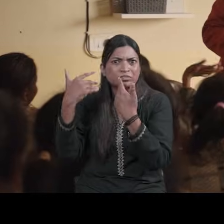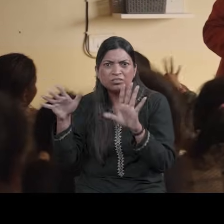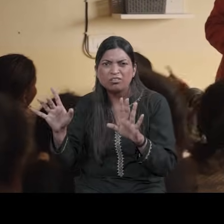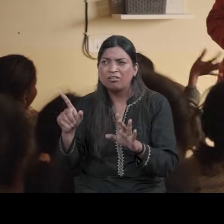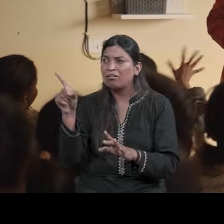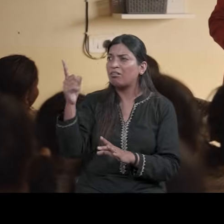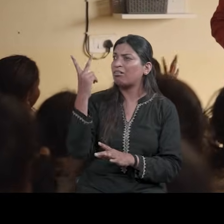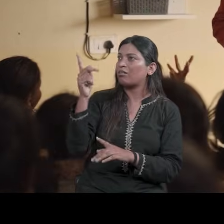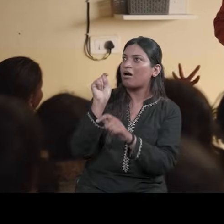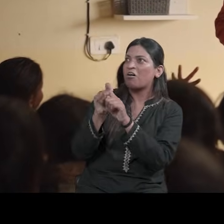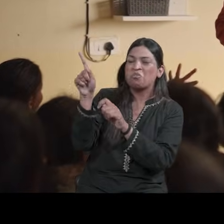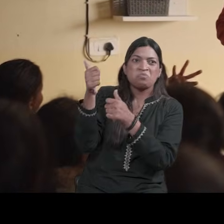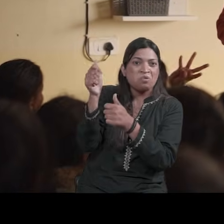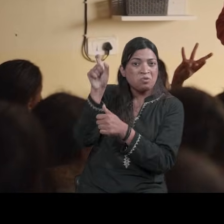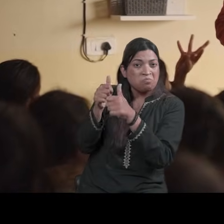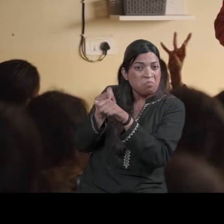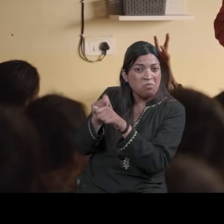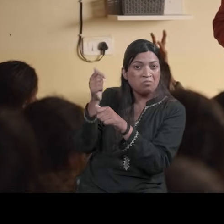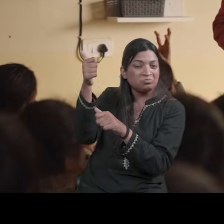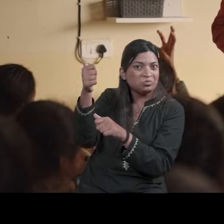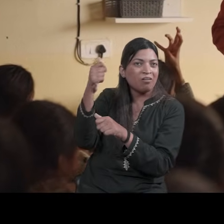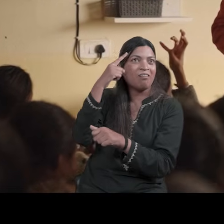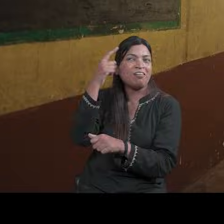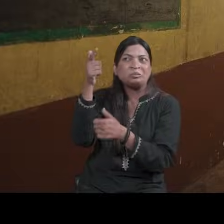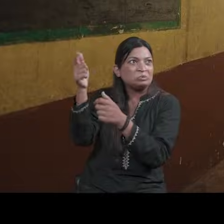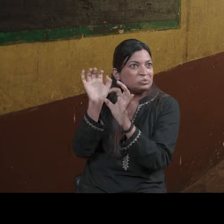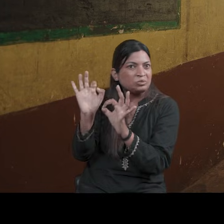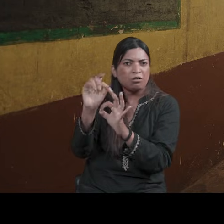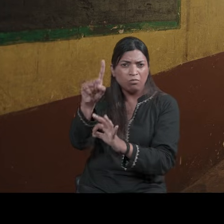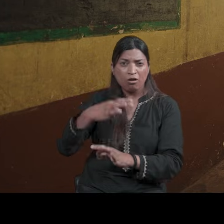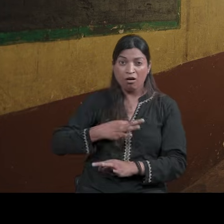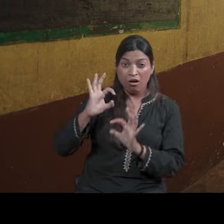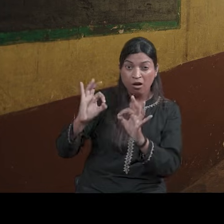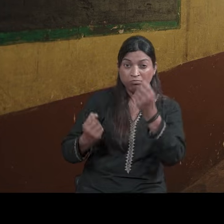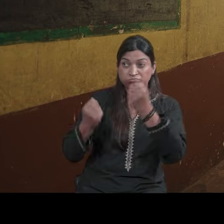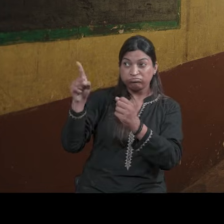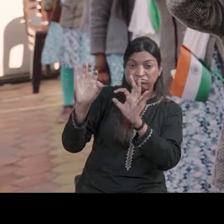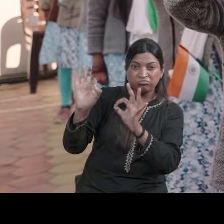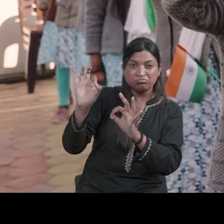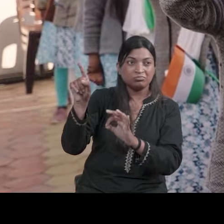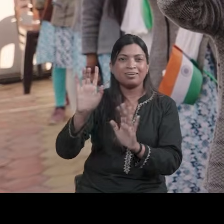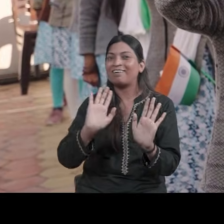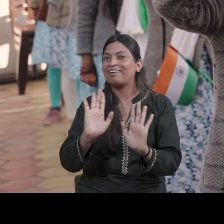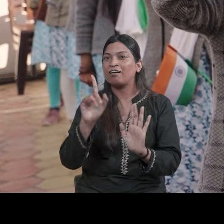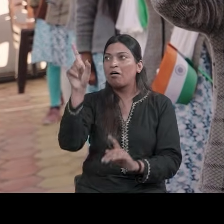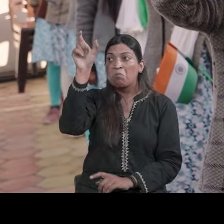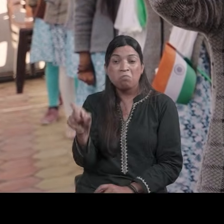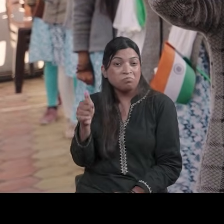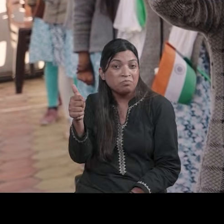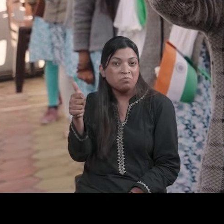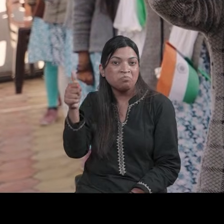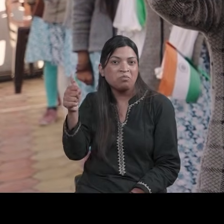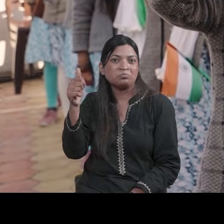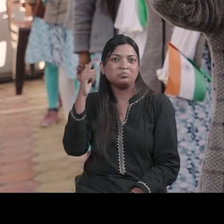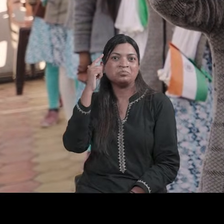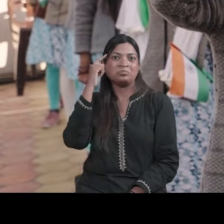थे, कोई आपको याद नहीं करता इस बात को लेकर। और जो हमारा सपना है भारत माता की जय सिर्फ नारा लगाने से